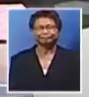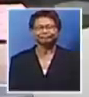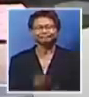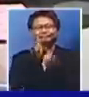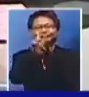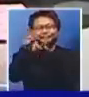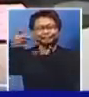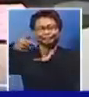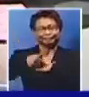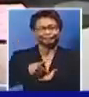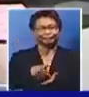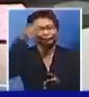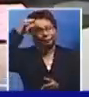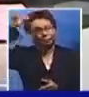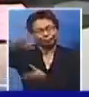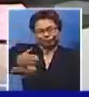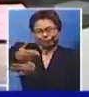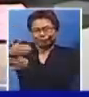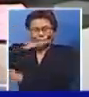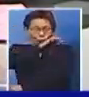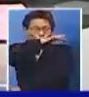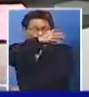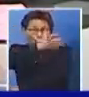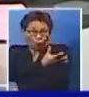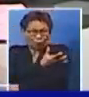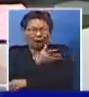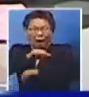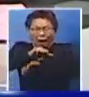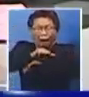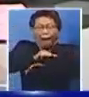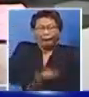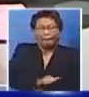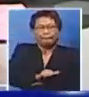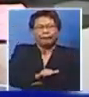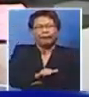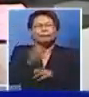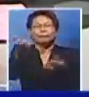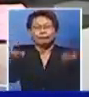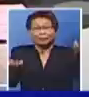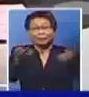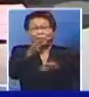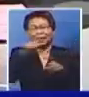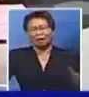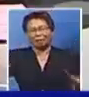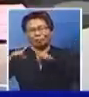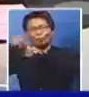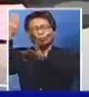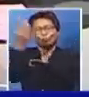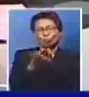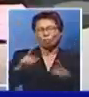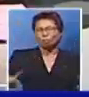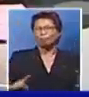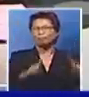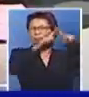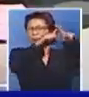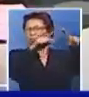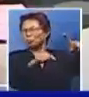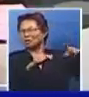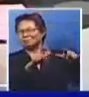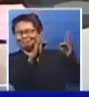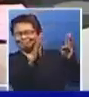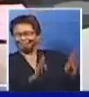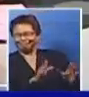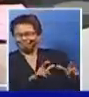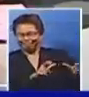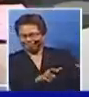Bertemu kembali. Konsep perkongsian kuasa yang diamalkan UMNO dalam Barisan Nasional membuktikan parti itu bukan parti perkauman.